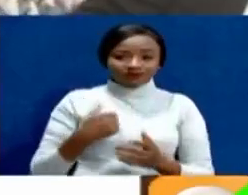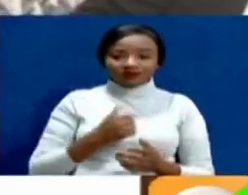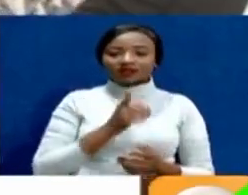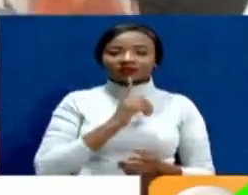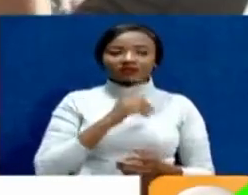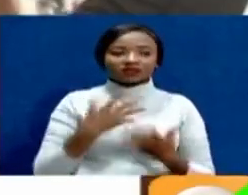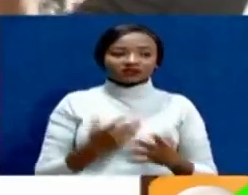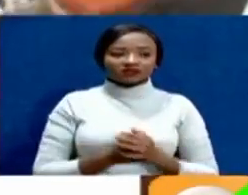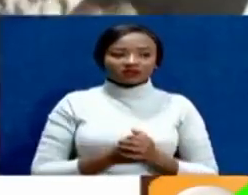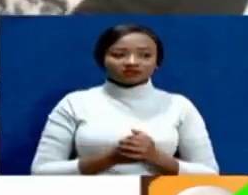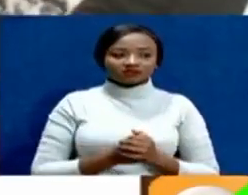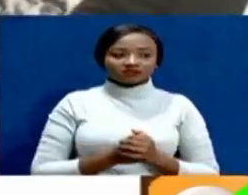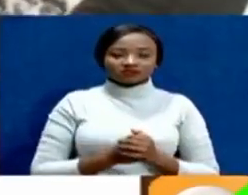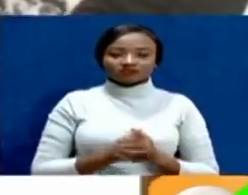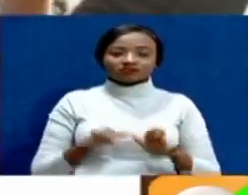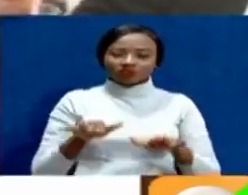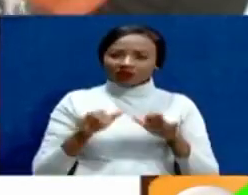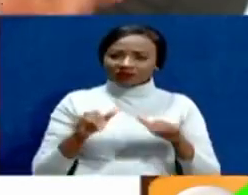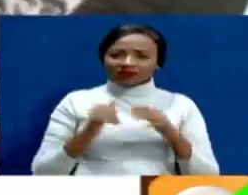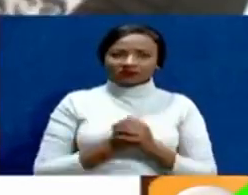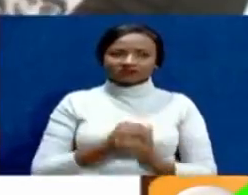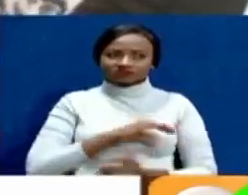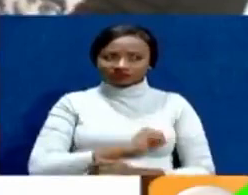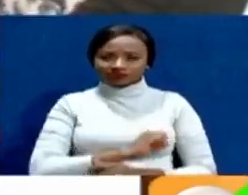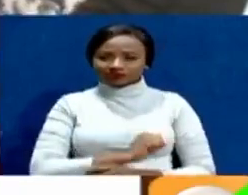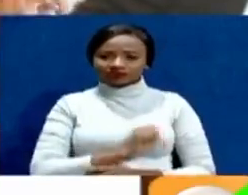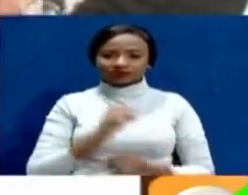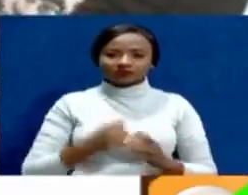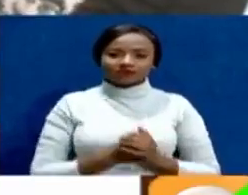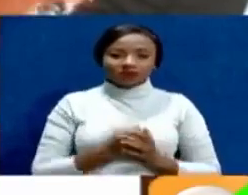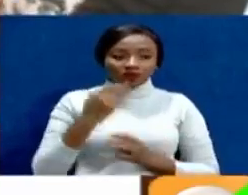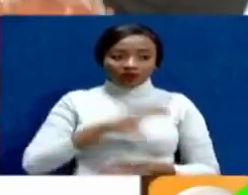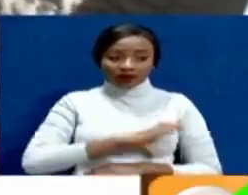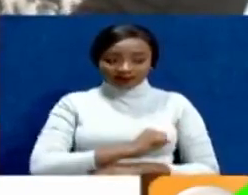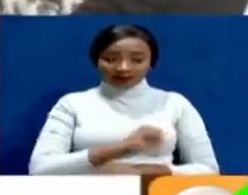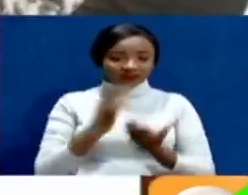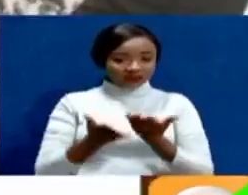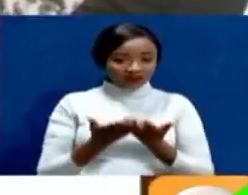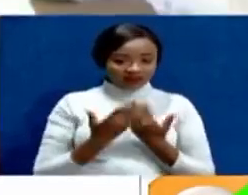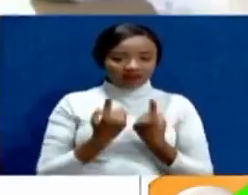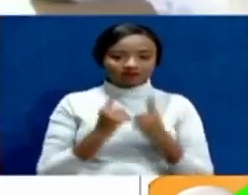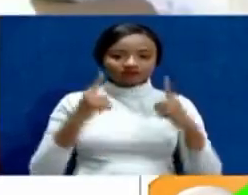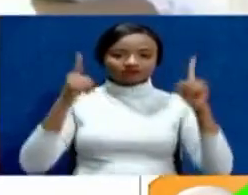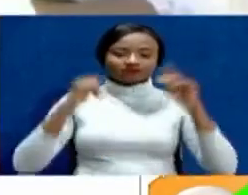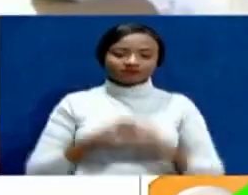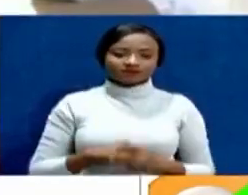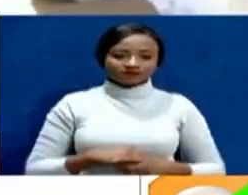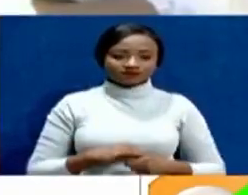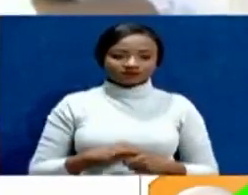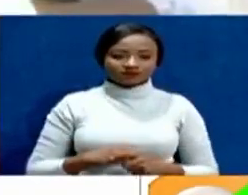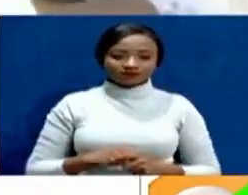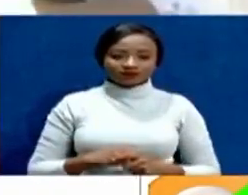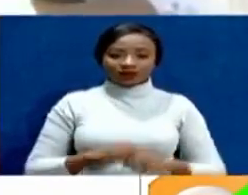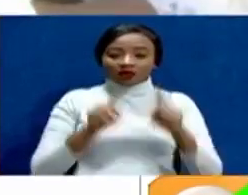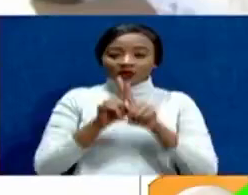nasema subirieni bwana. Mimi wa subira. Manake subira huvuta heri. Odinga akiandamana